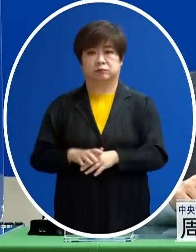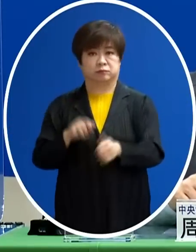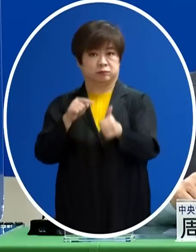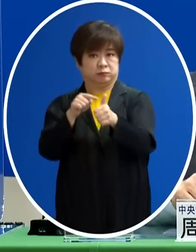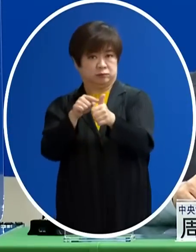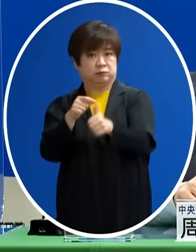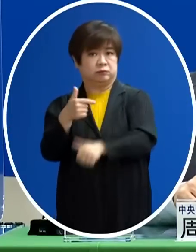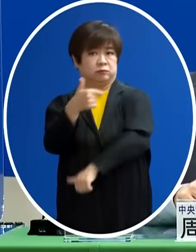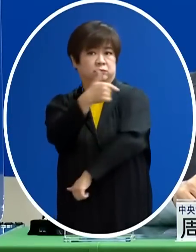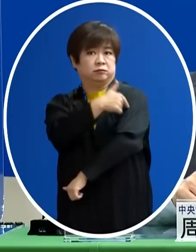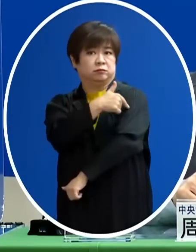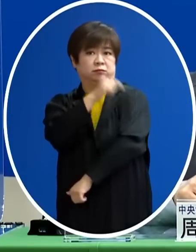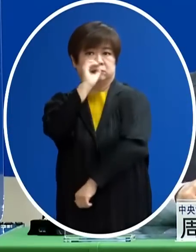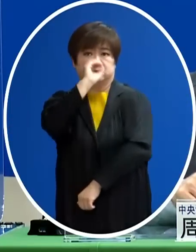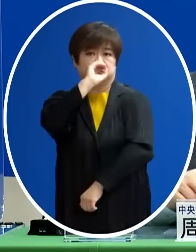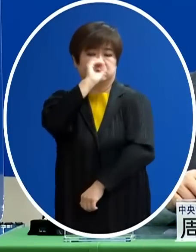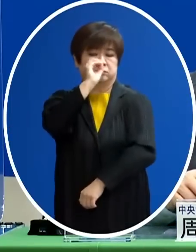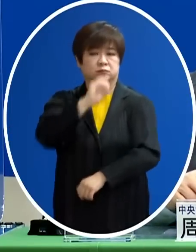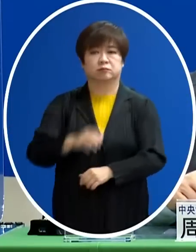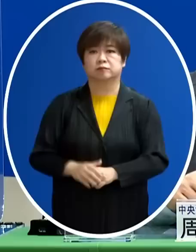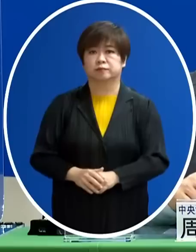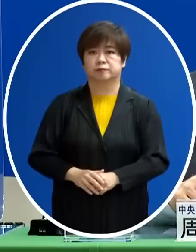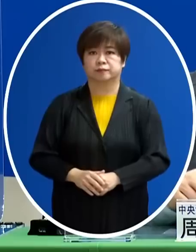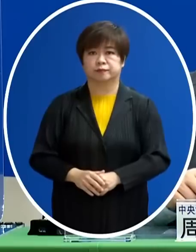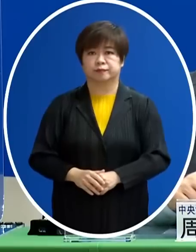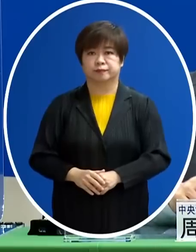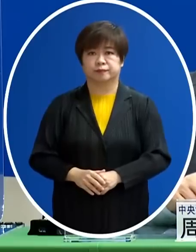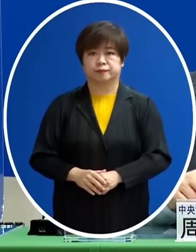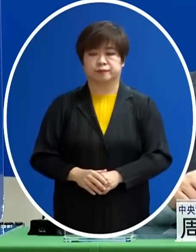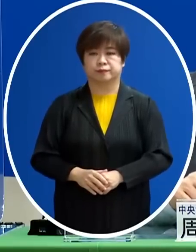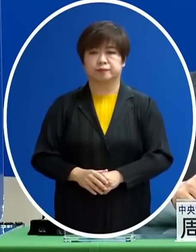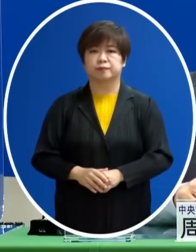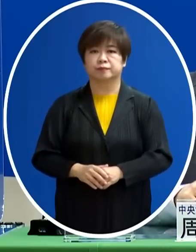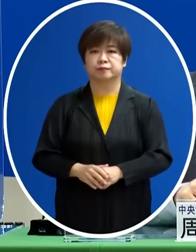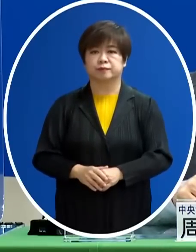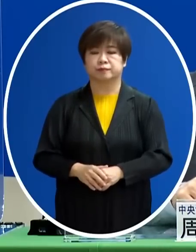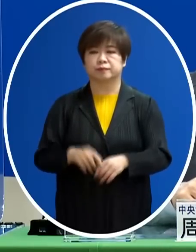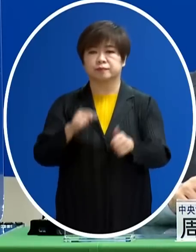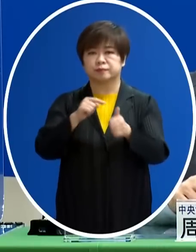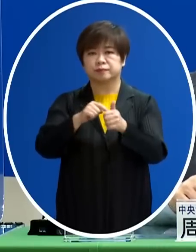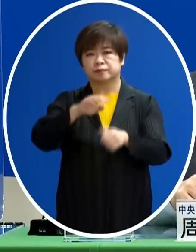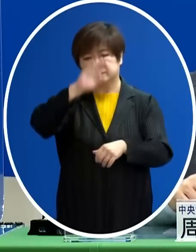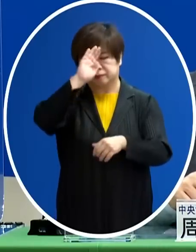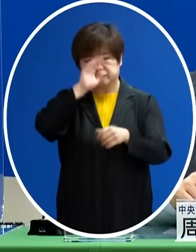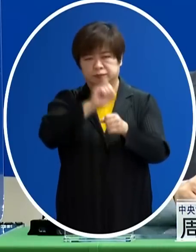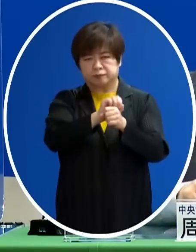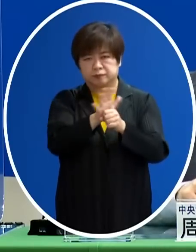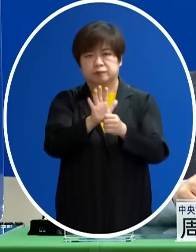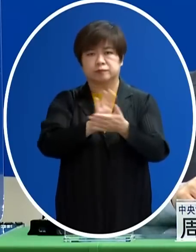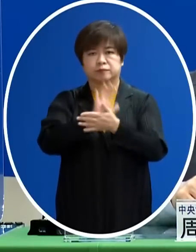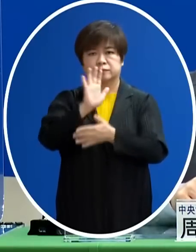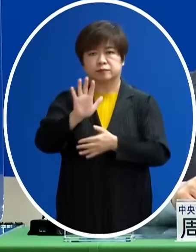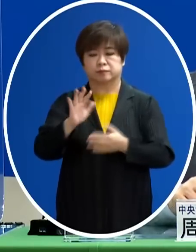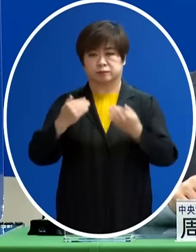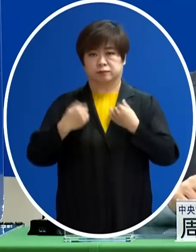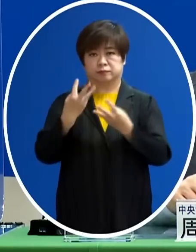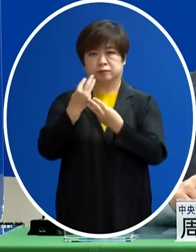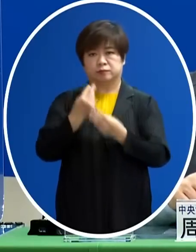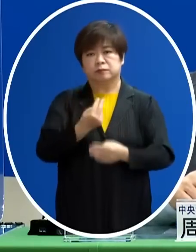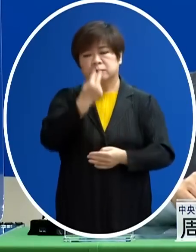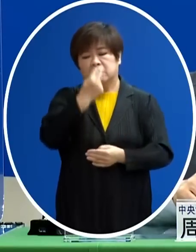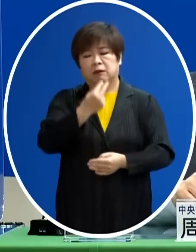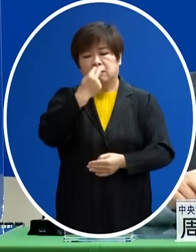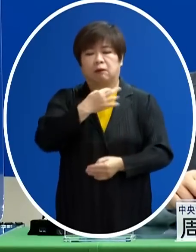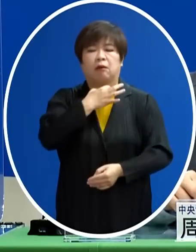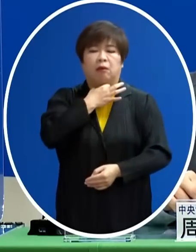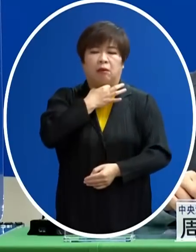种过新冠的疫苗，这次是因为出现这个染疫之后的肺炎跟呼吸窘迫的情形哈，